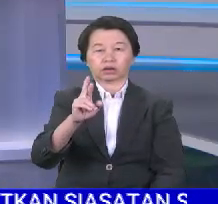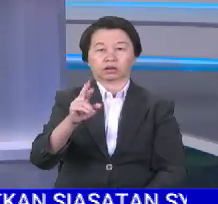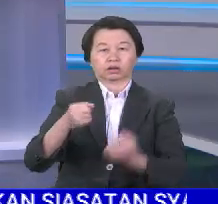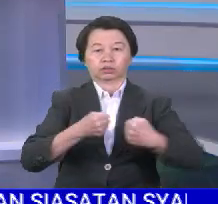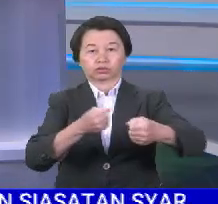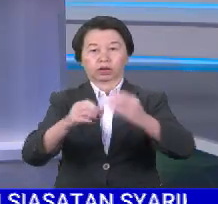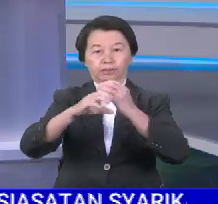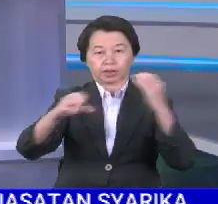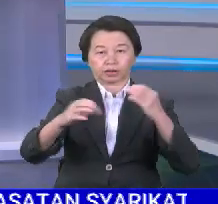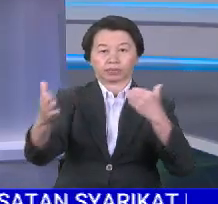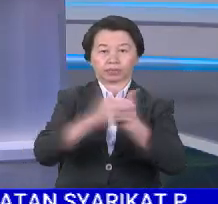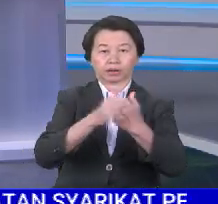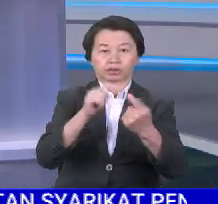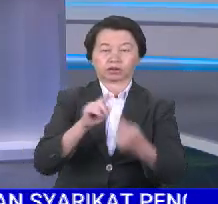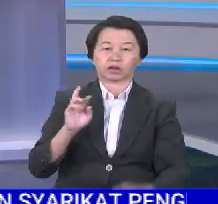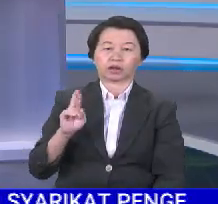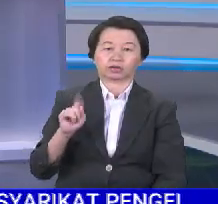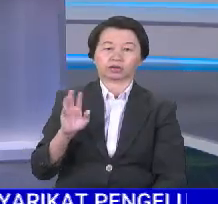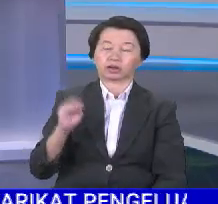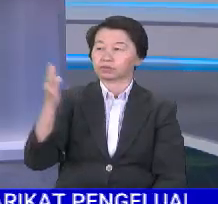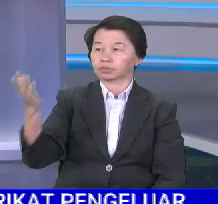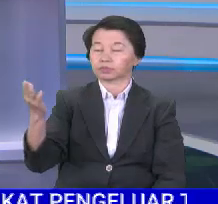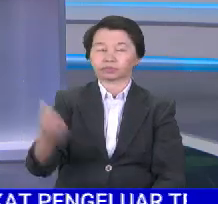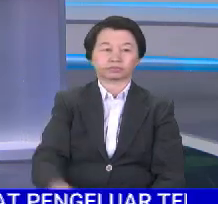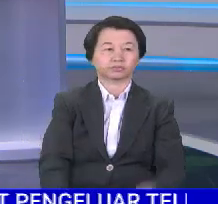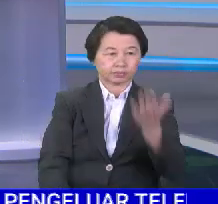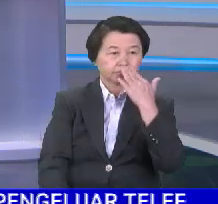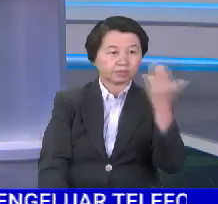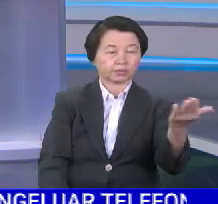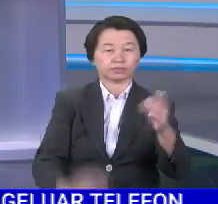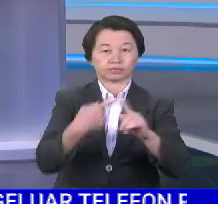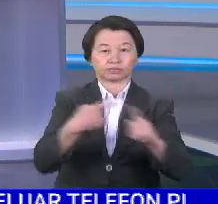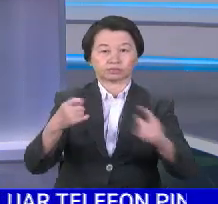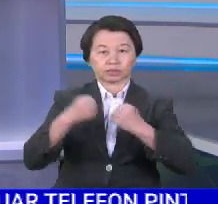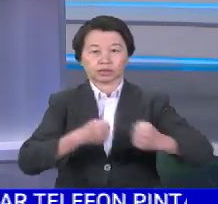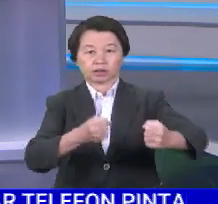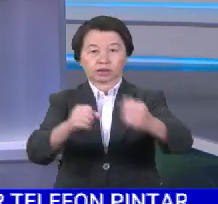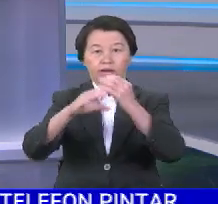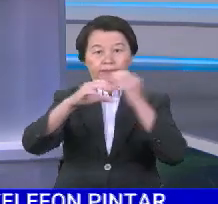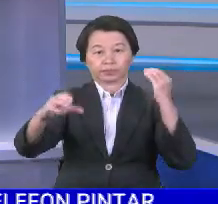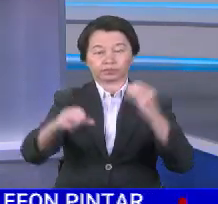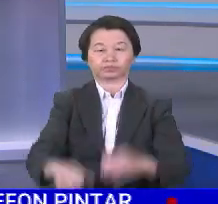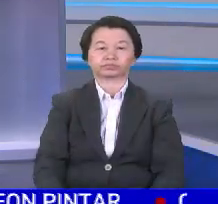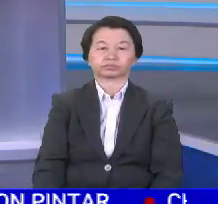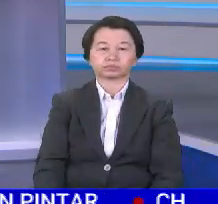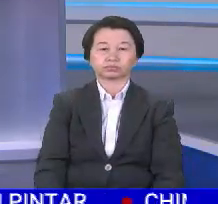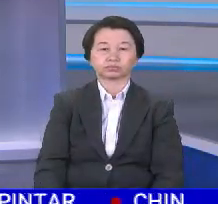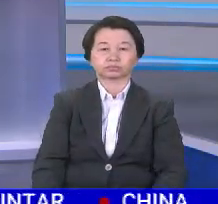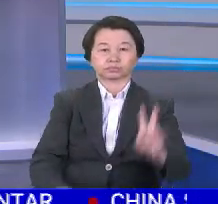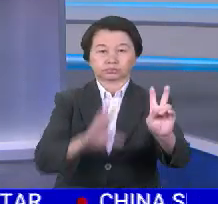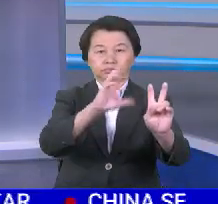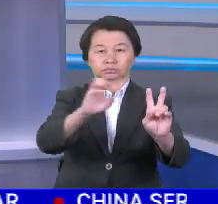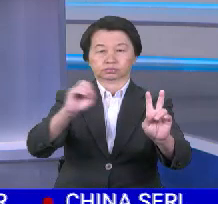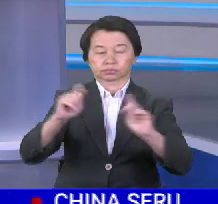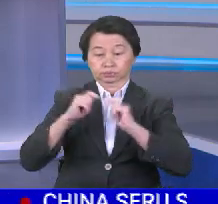Kembali kepada Azam di Angkasa Puri. Silakan. Baik, terima kasih Adliah dengan perkembangan dari Sungai Buloh. Baik, lebih 200 pasukan